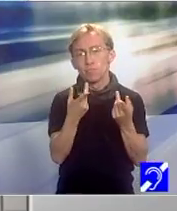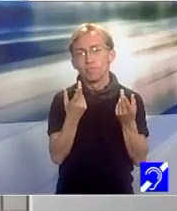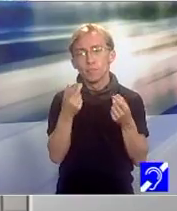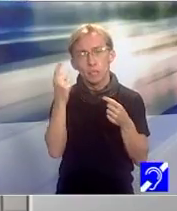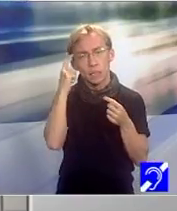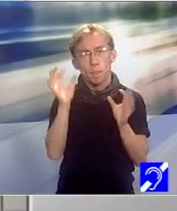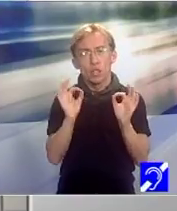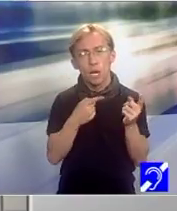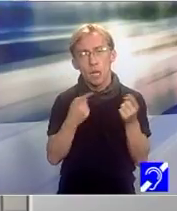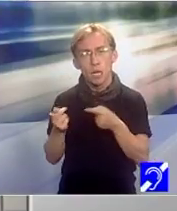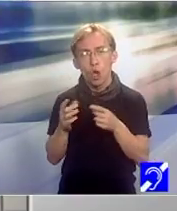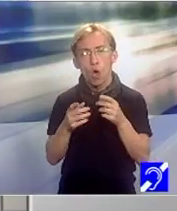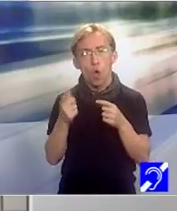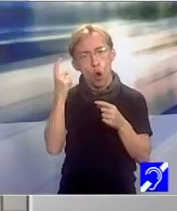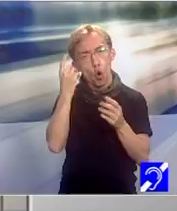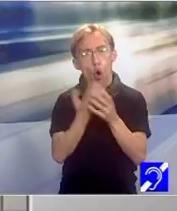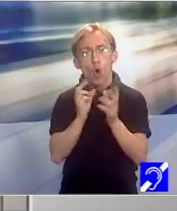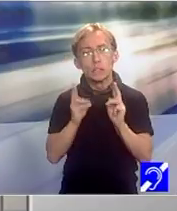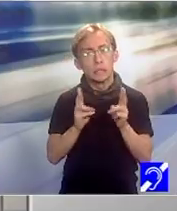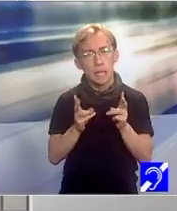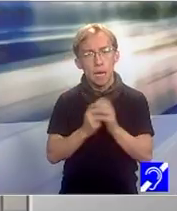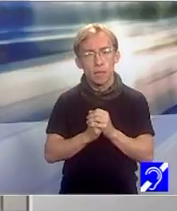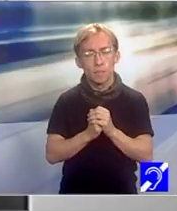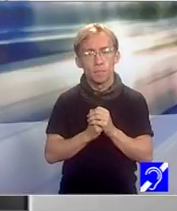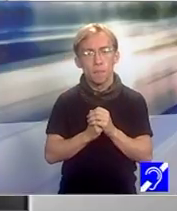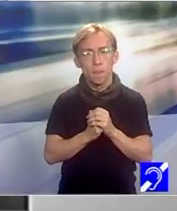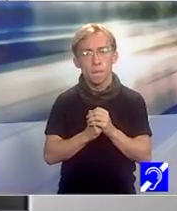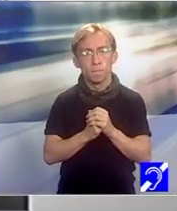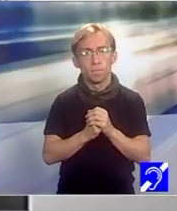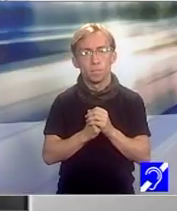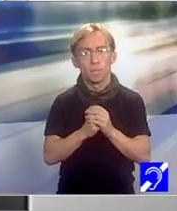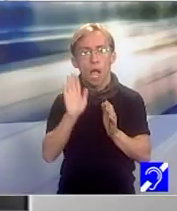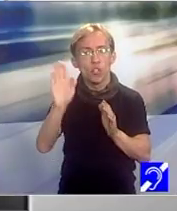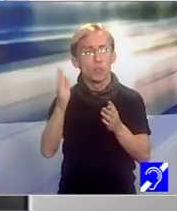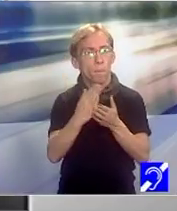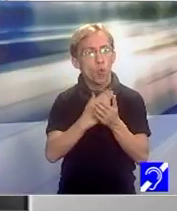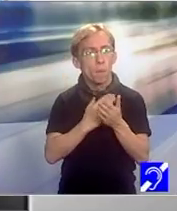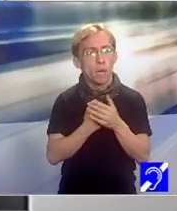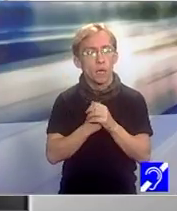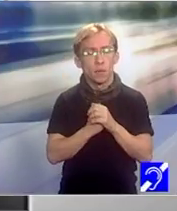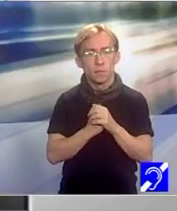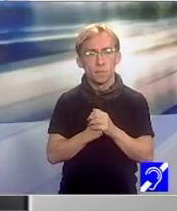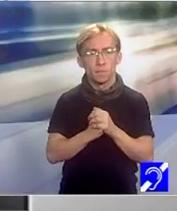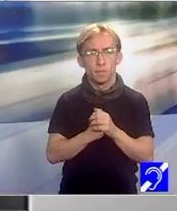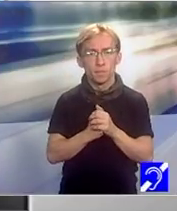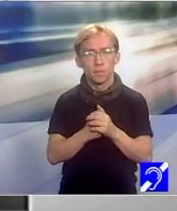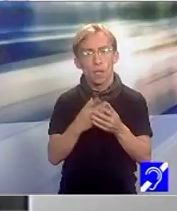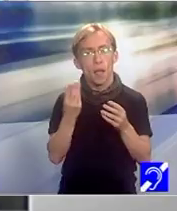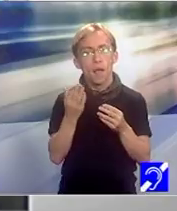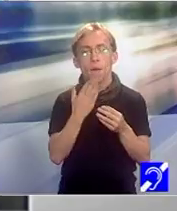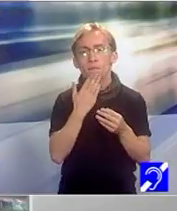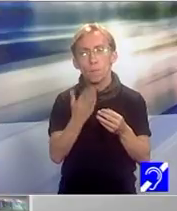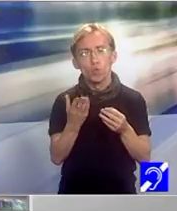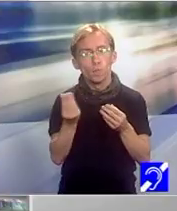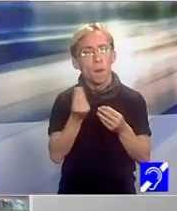astăzi, despre consiliere, despre ventilare, despre descălcarea acestor probleme care sunt cumva colaterale familiei. Mulțumesc foarte